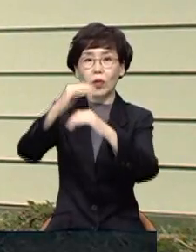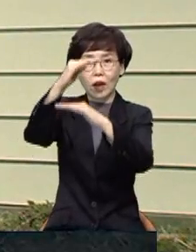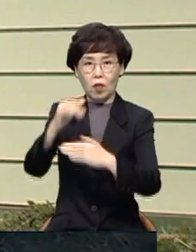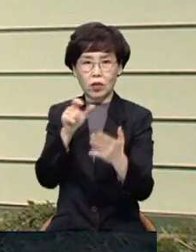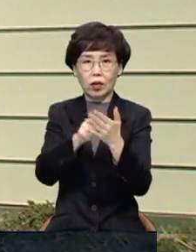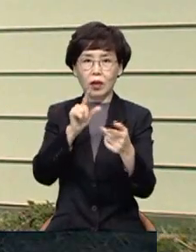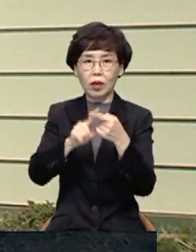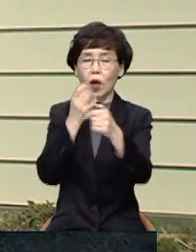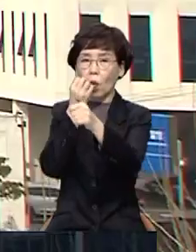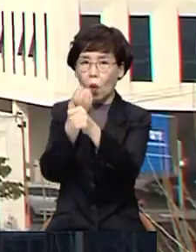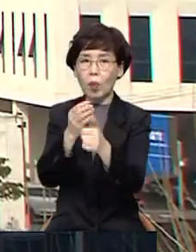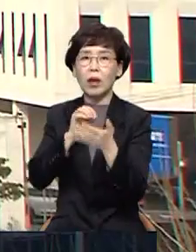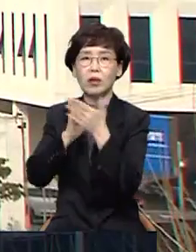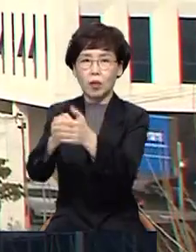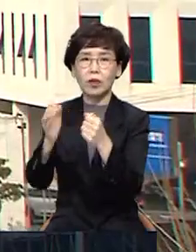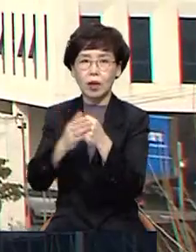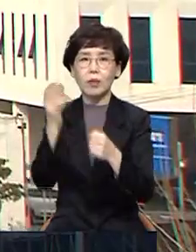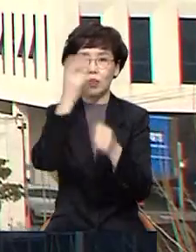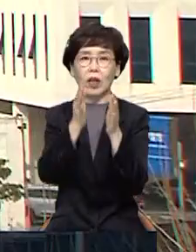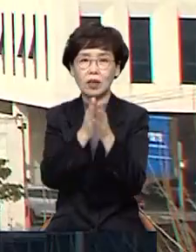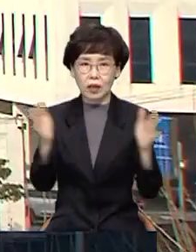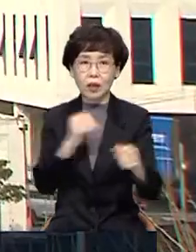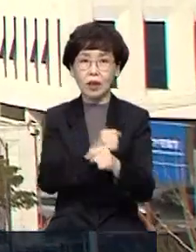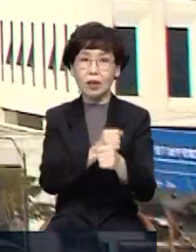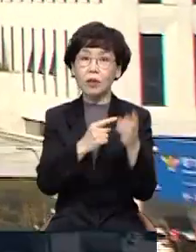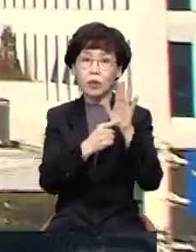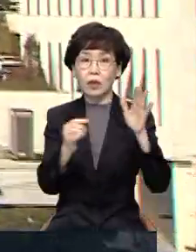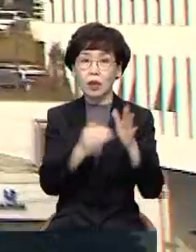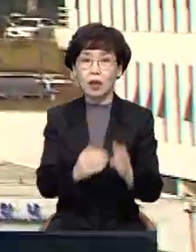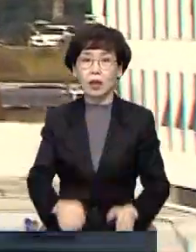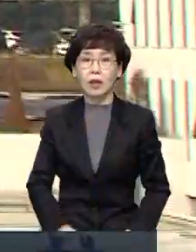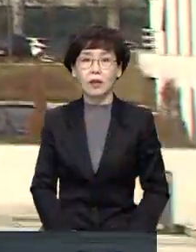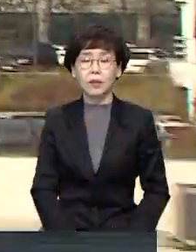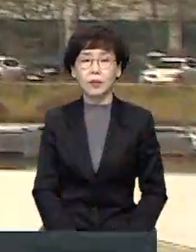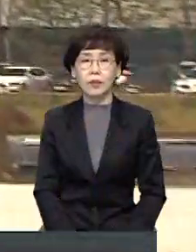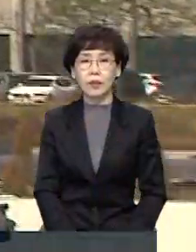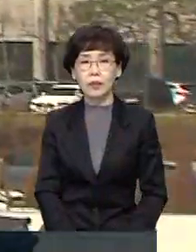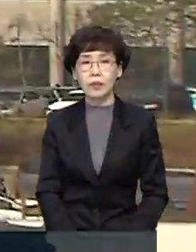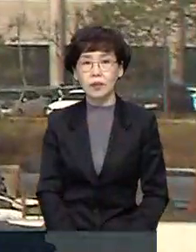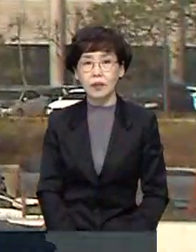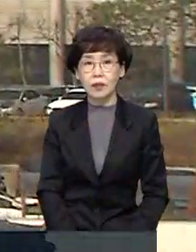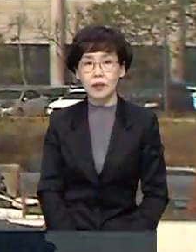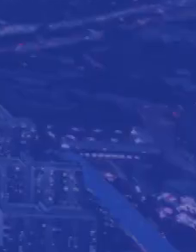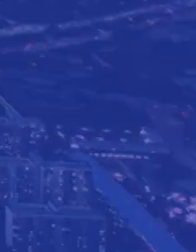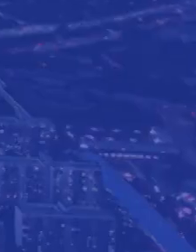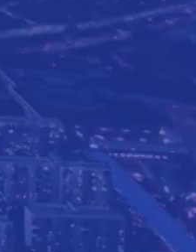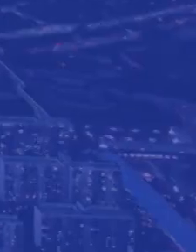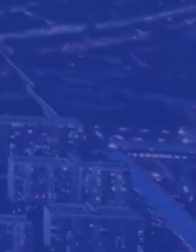고발장을 접수받아 수사에 착수했다고 밝혔습니다. SBS 홍영재입니다.